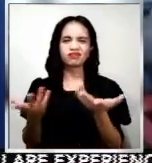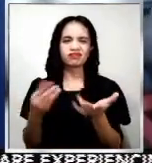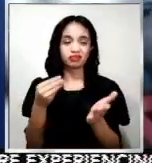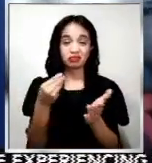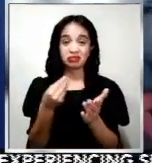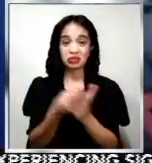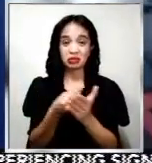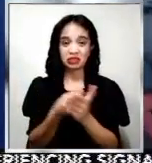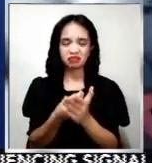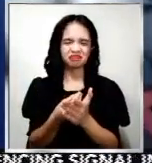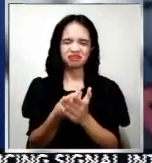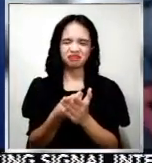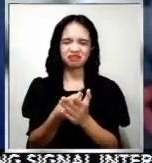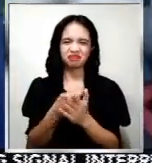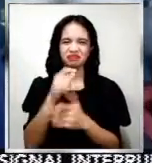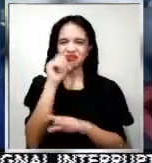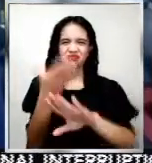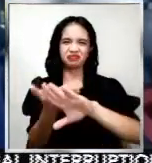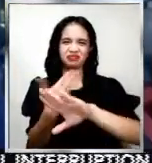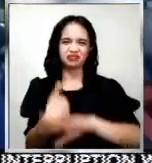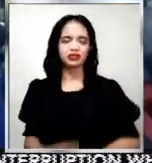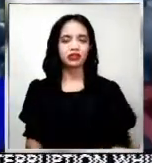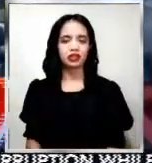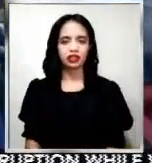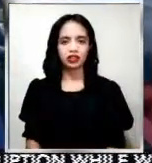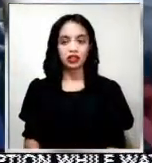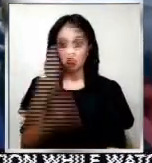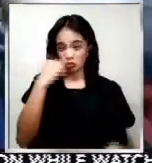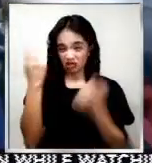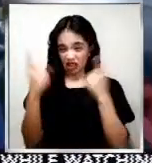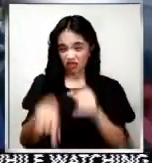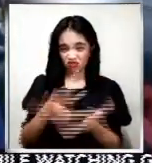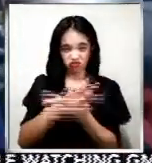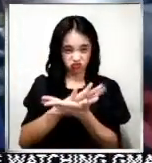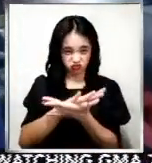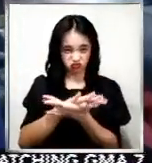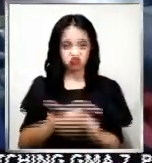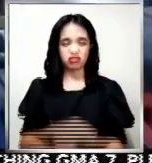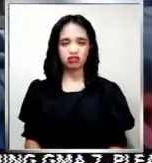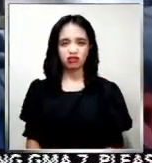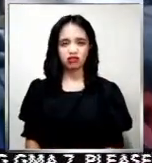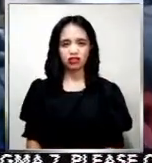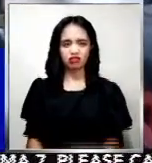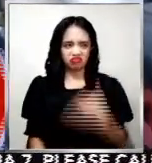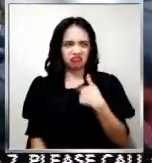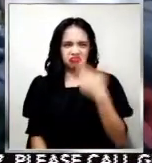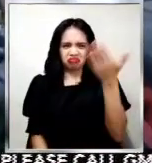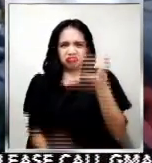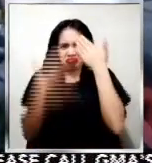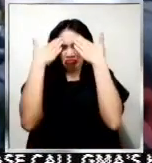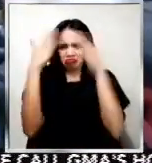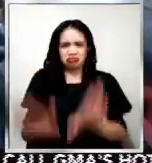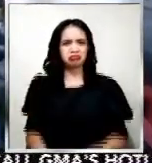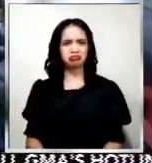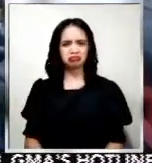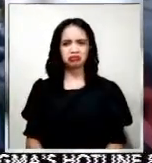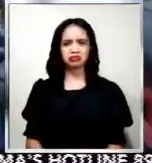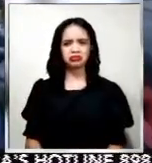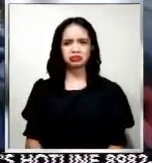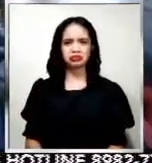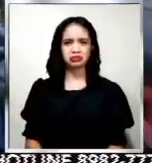boss. Ha? Takot po sa COVID. Eh, hindi naman hinihipan niya na. Ibang ko po sa kanila. Ha? Ko, may po yung sabi sa